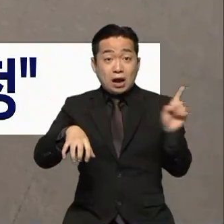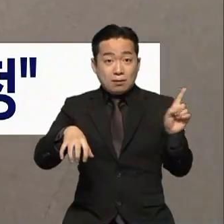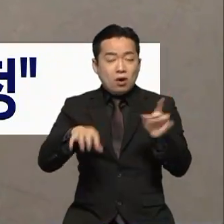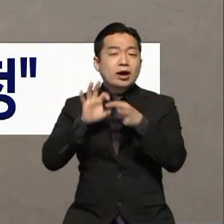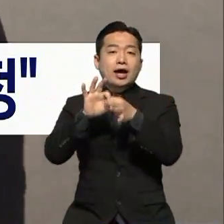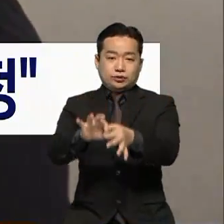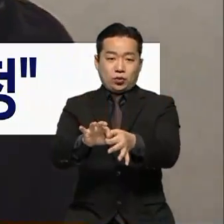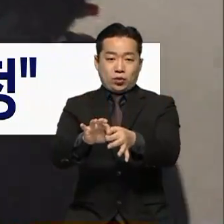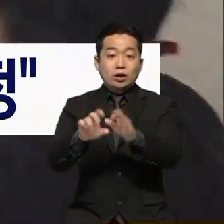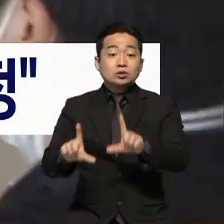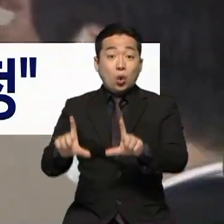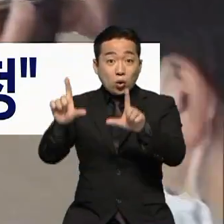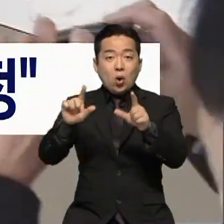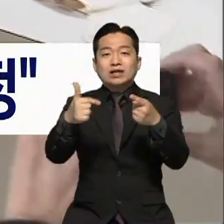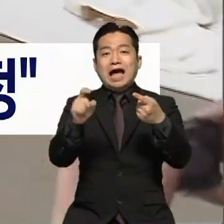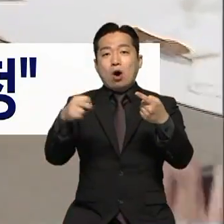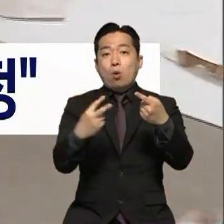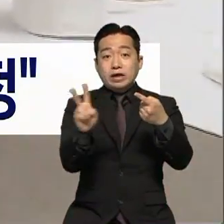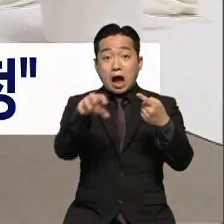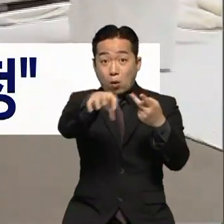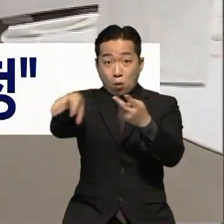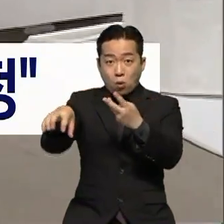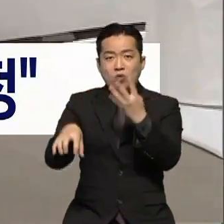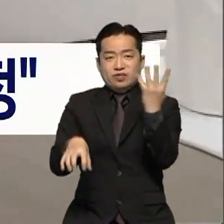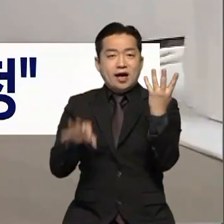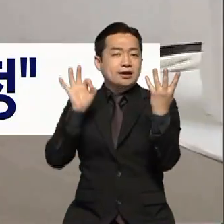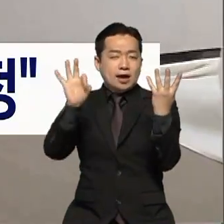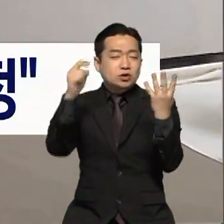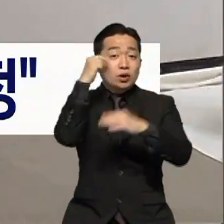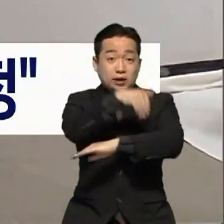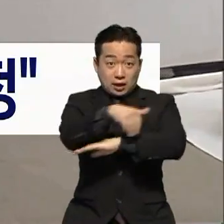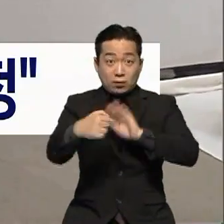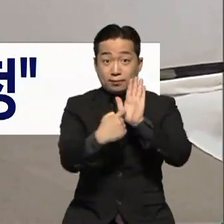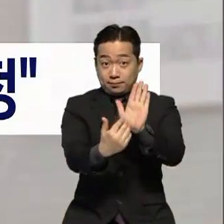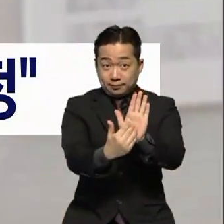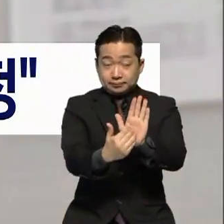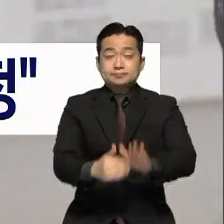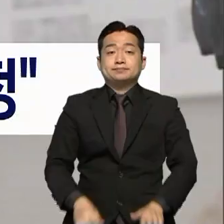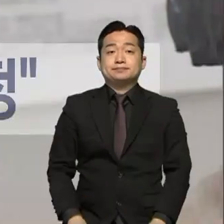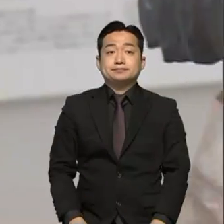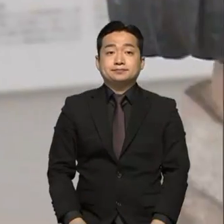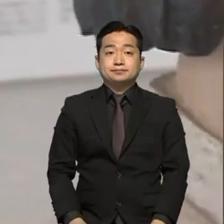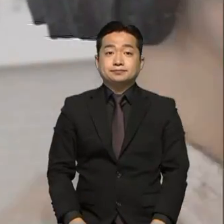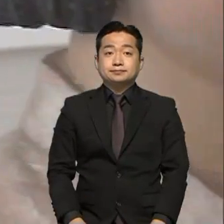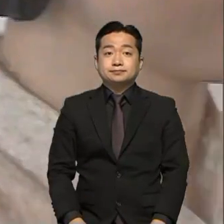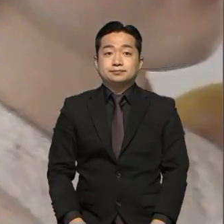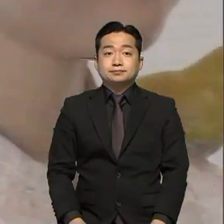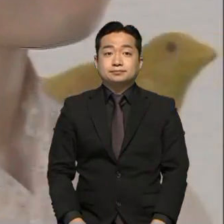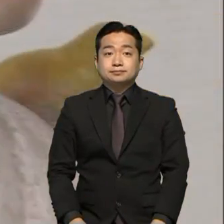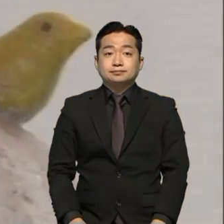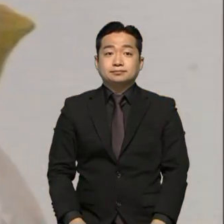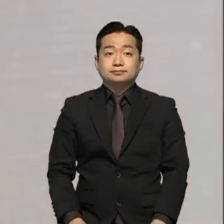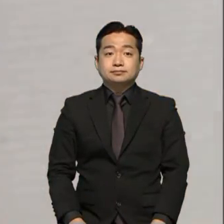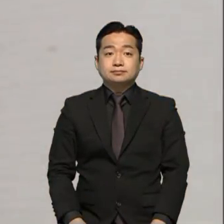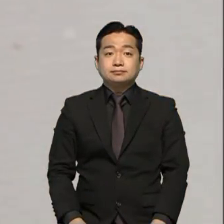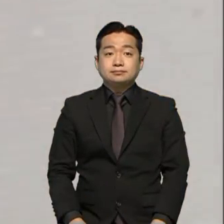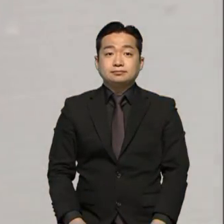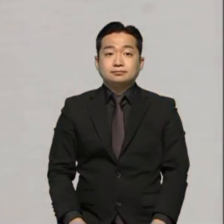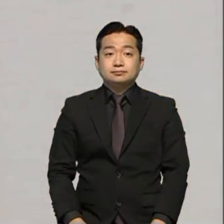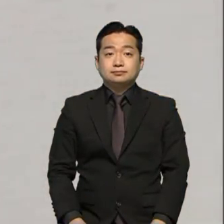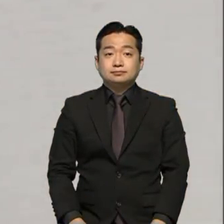올해 도쿄와 나고야 등 네 곳에서 전시를 이어갈 예정이라고 밝혔습니다. 도쿄에서 SBS